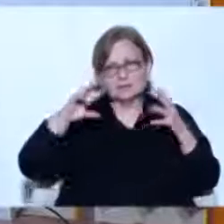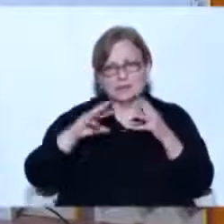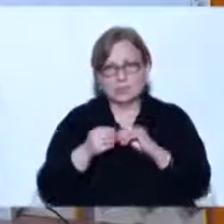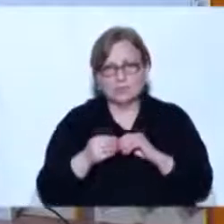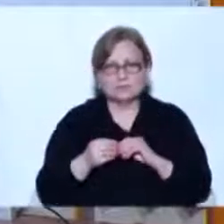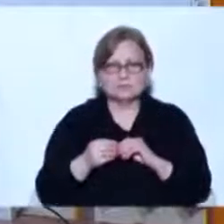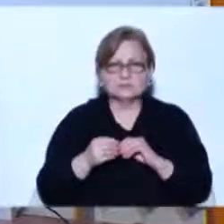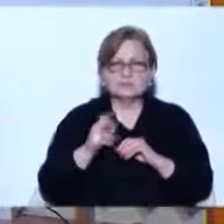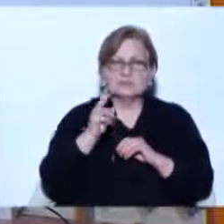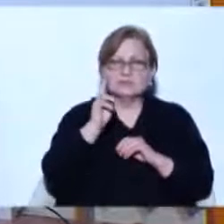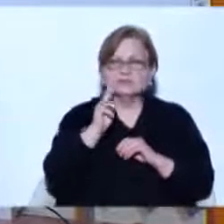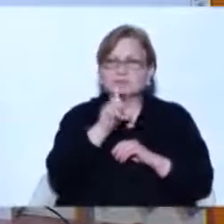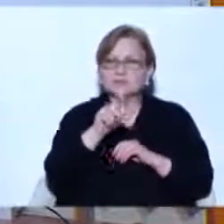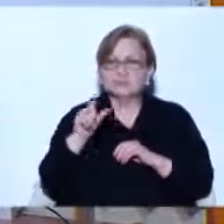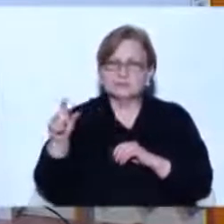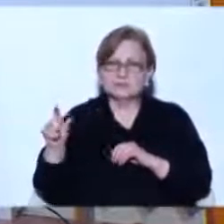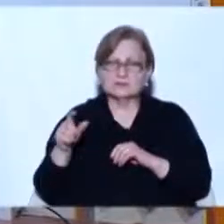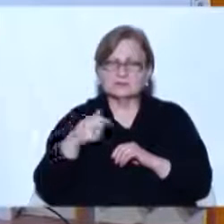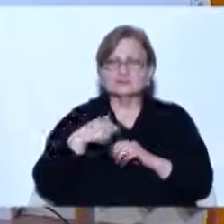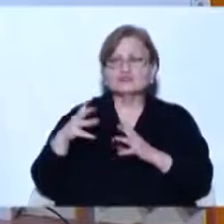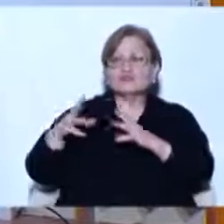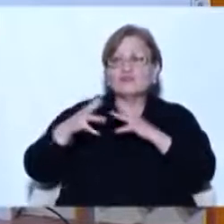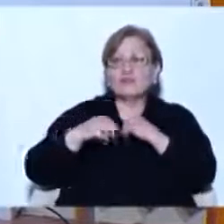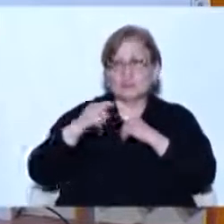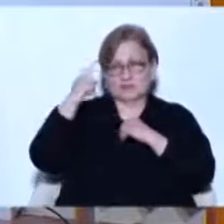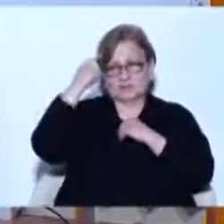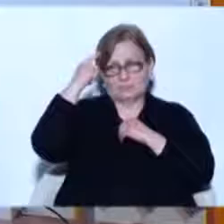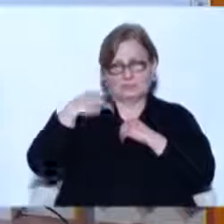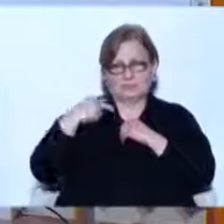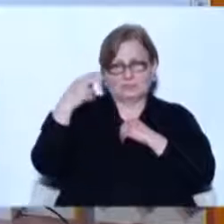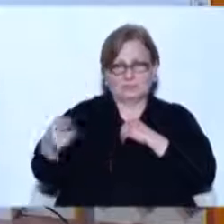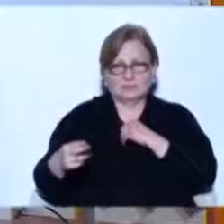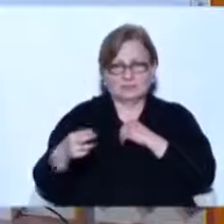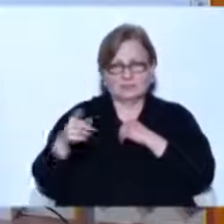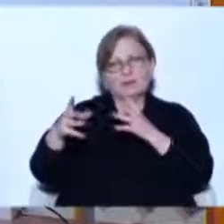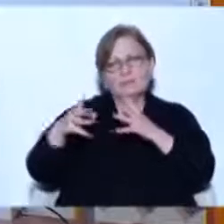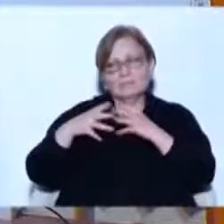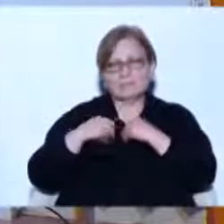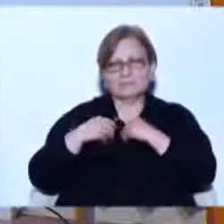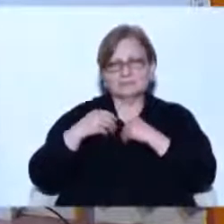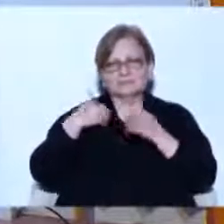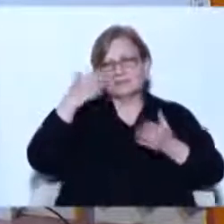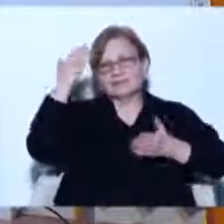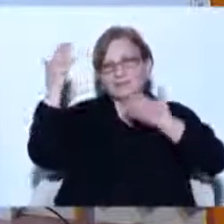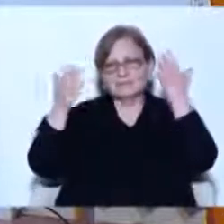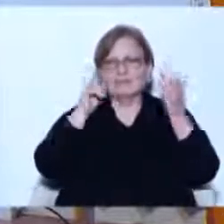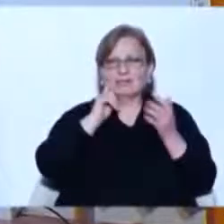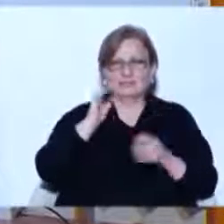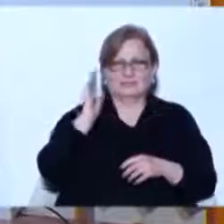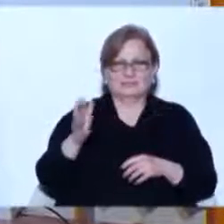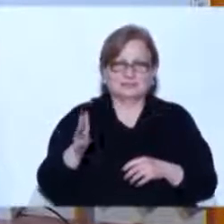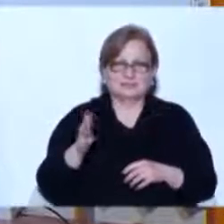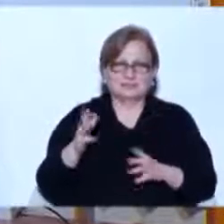ისეთი ადამიანები, რომლებიც ჩვენნაირად ფიქრობენ და მათთან ერთად უფრო სახალისო გახდება